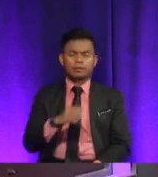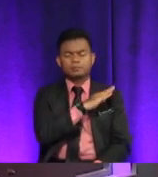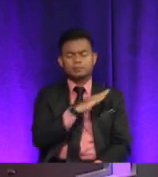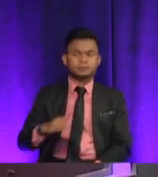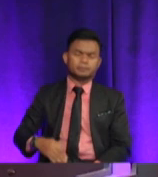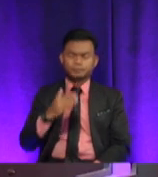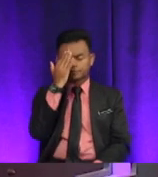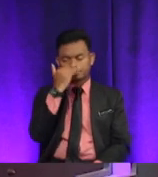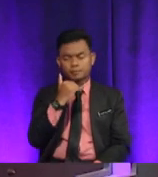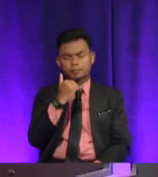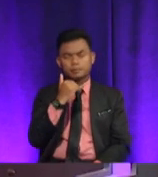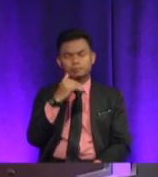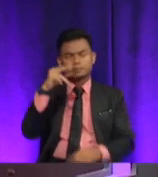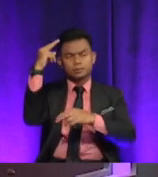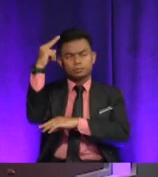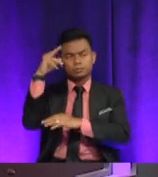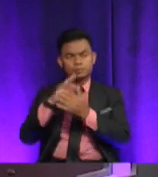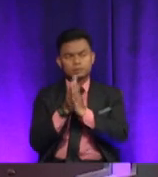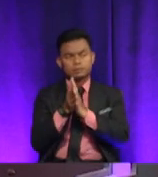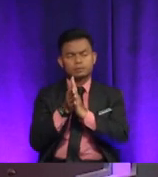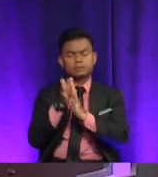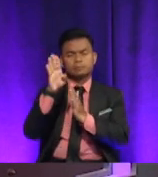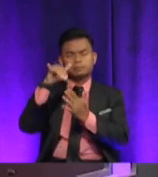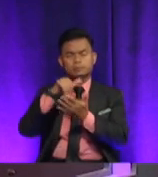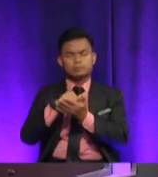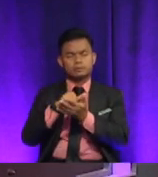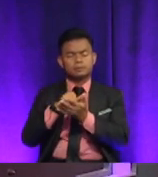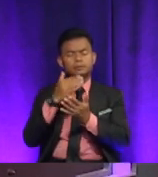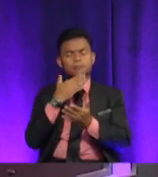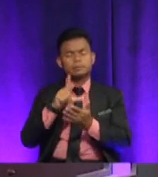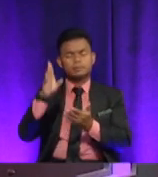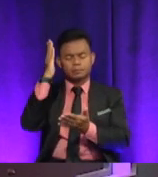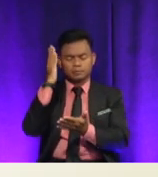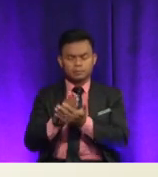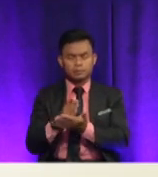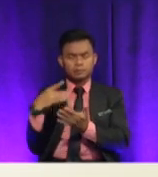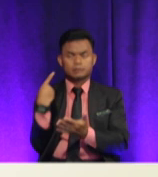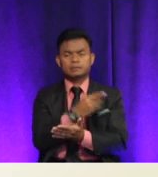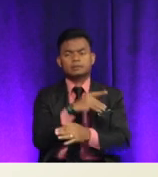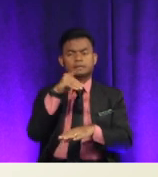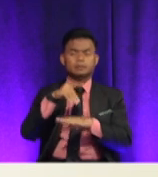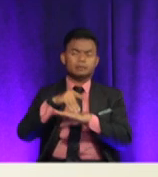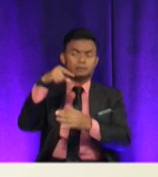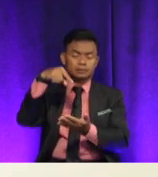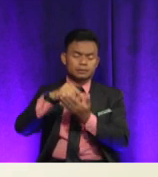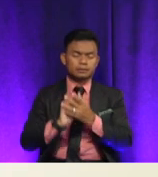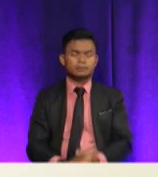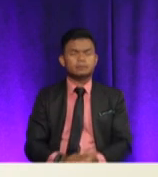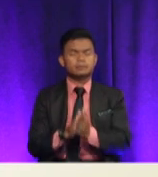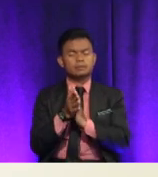kepanasan kita sekalian ini Baiklah berhenti kita di sini jadi di sini dia cerita tentang apa